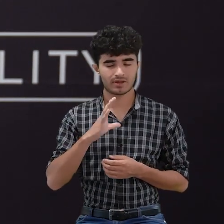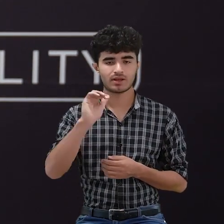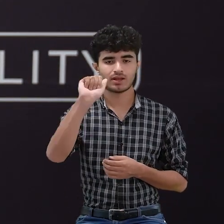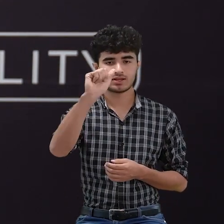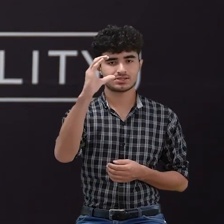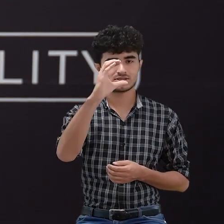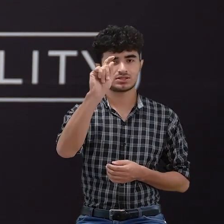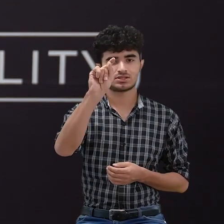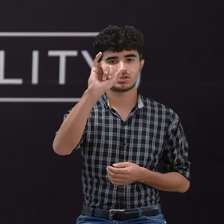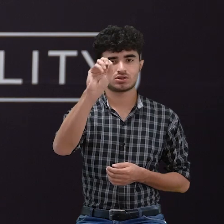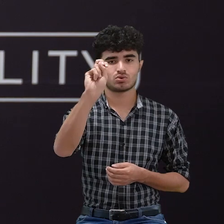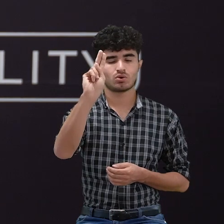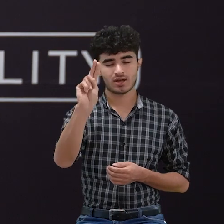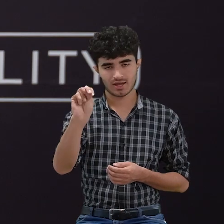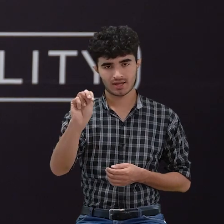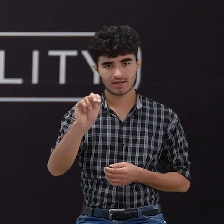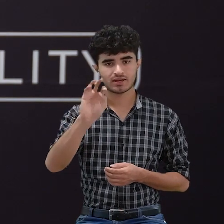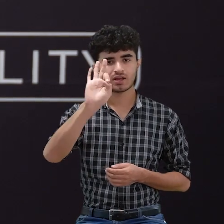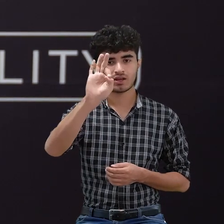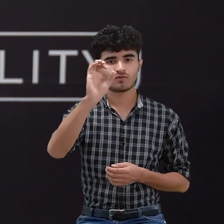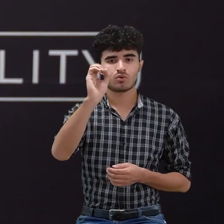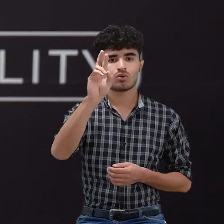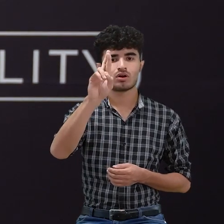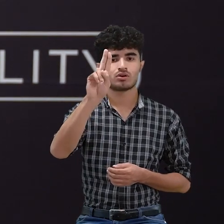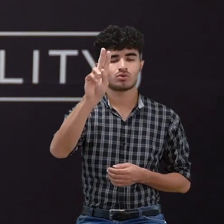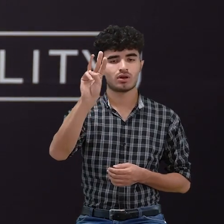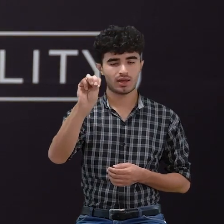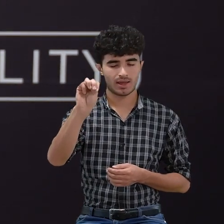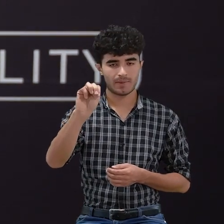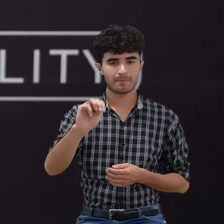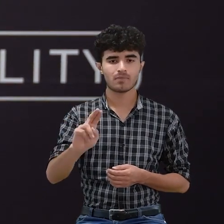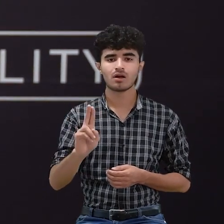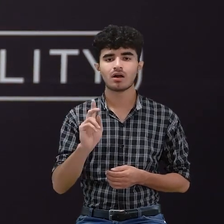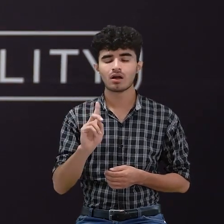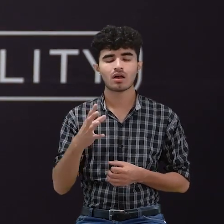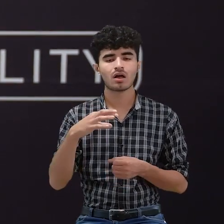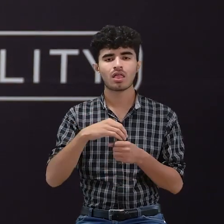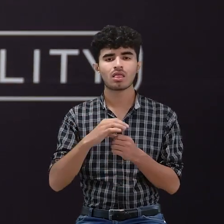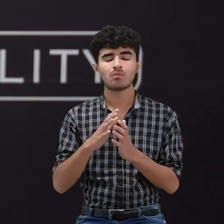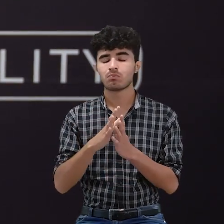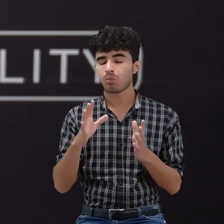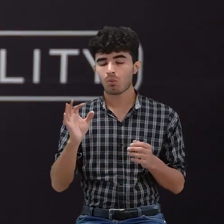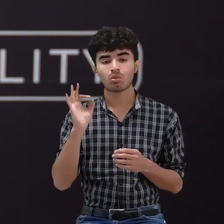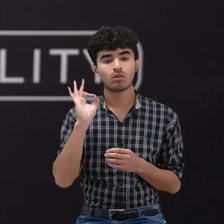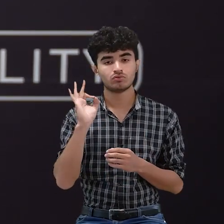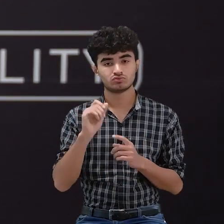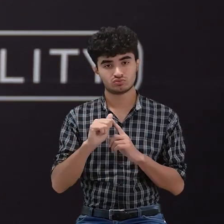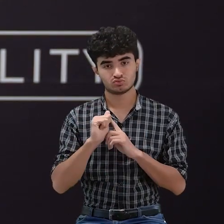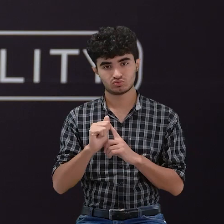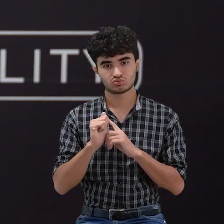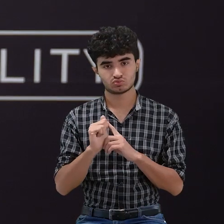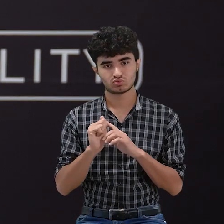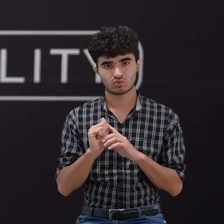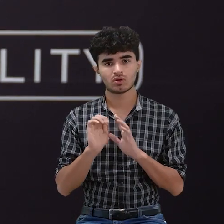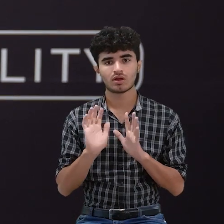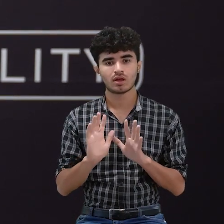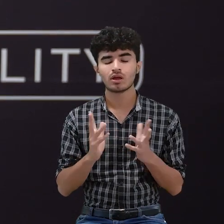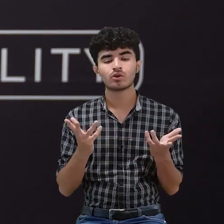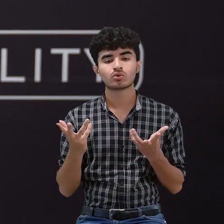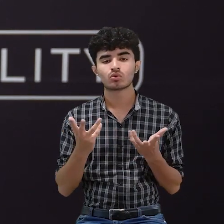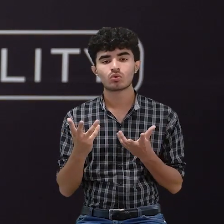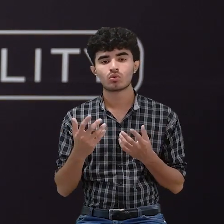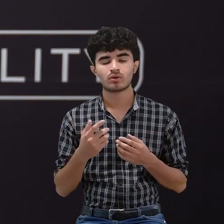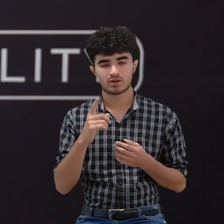ویمنز ایکشن فورم کے حوالے سے میں سمجھتی ہوں کہ یہ بہت ایک اہم پلیٹ فارم ہے. اس